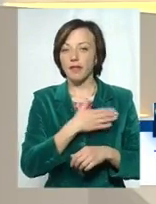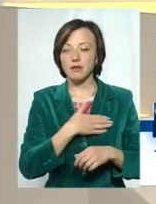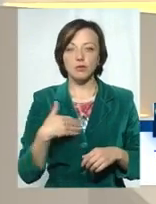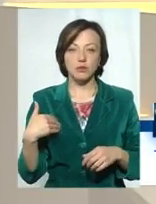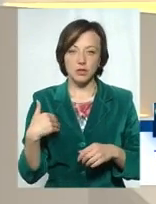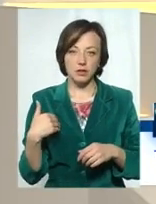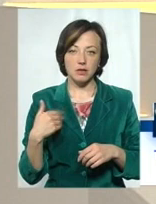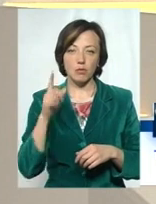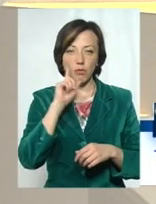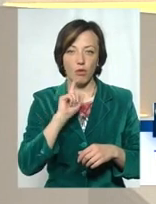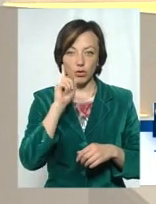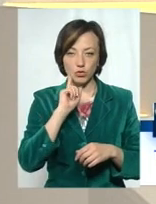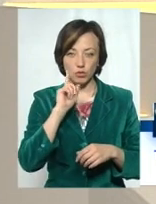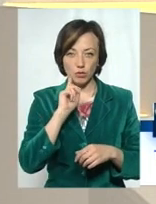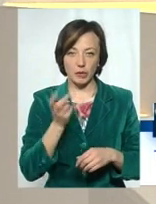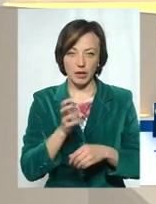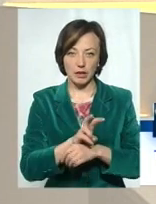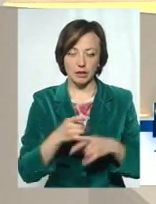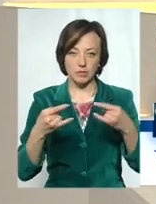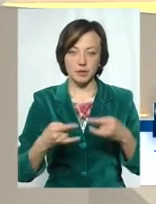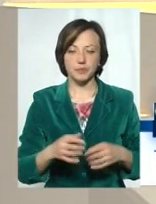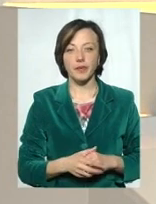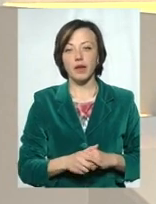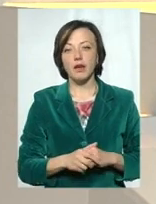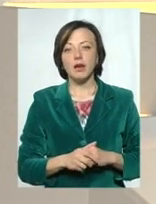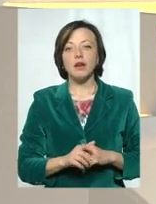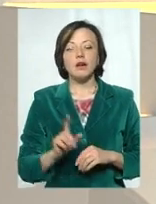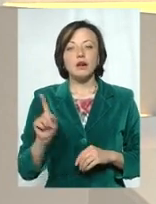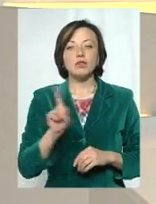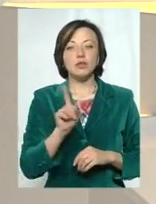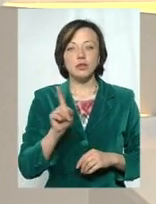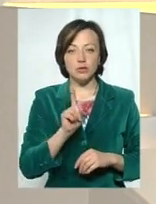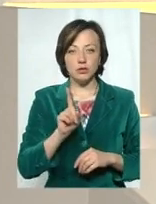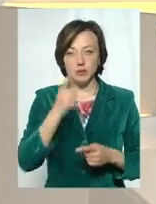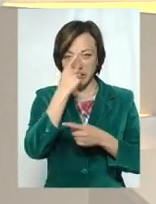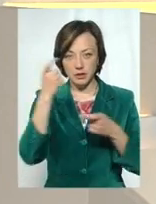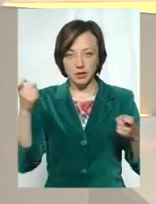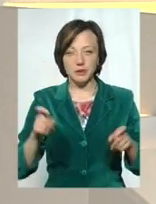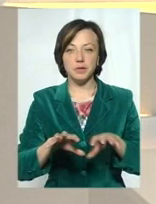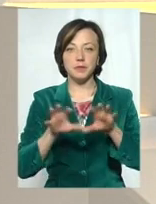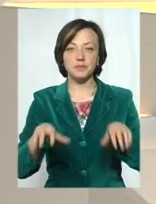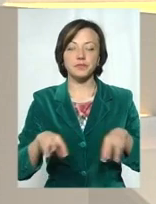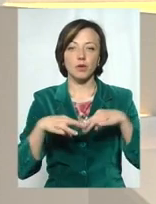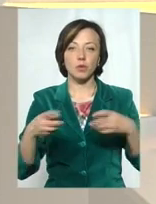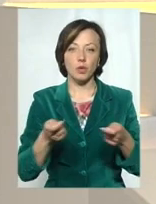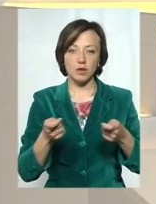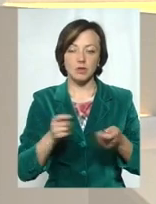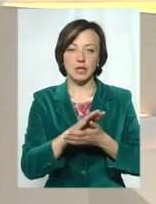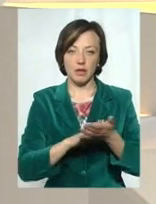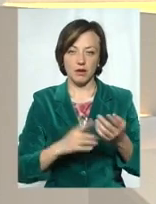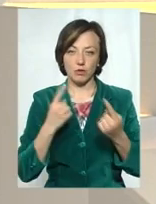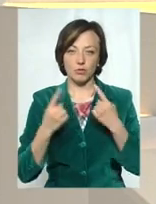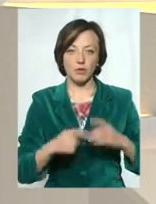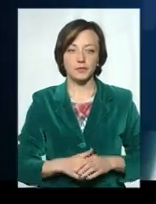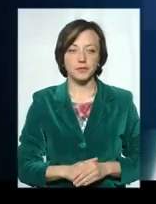захотіли, принаймні поки що. Що ж декларує глава уряду в коментарі і далі розмова у студії?